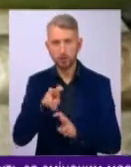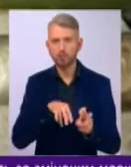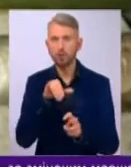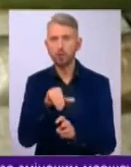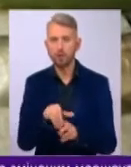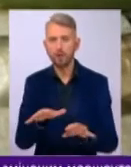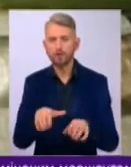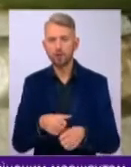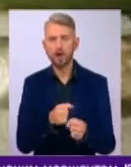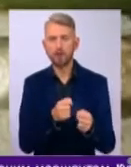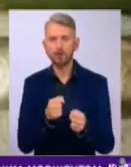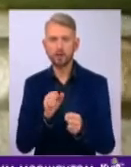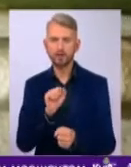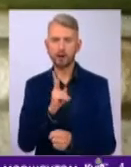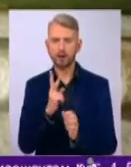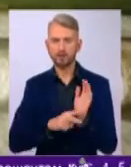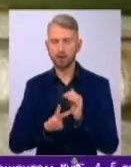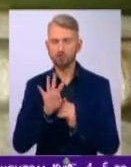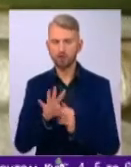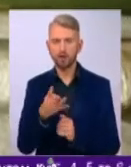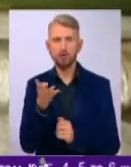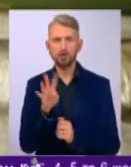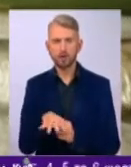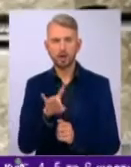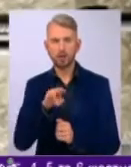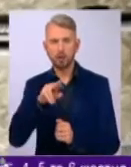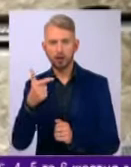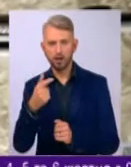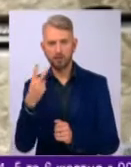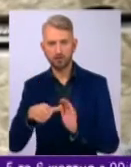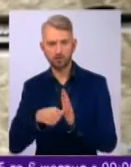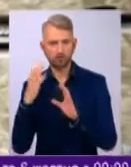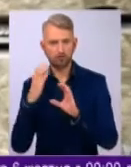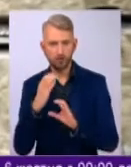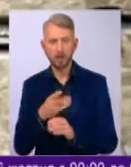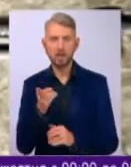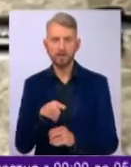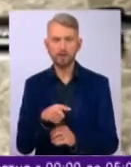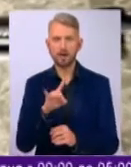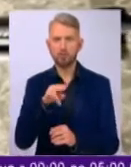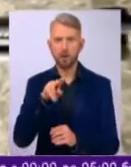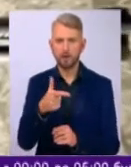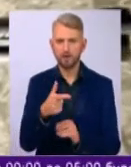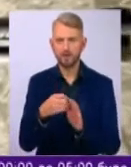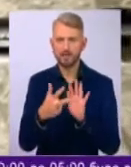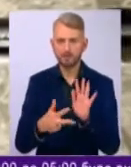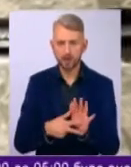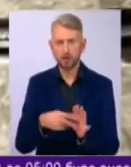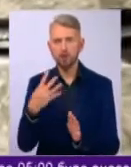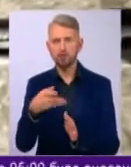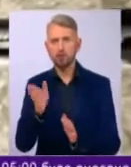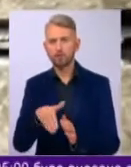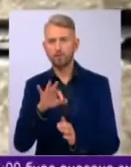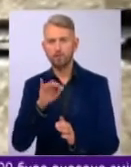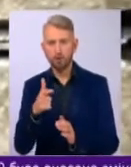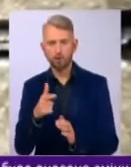вилучили автомат АК-74, 4 одиниці РПГ-26, 2 одиниці РПГ-18, 40 одиниць ВОГ-25, 17